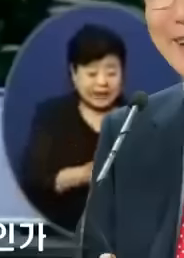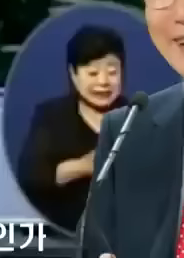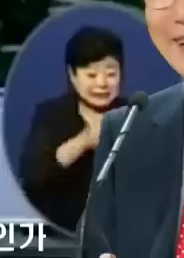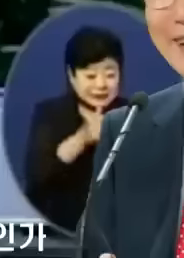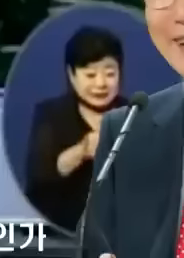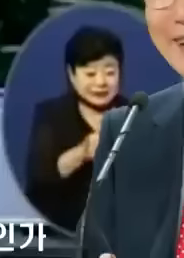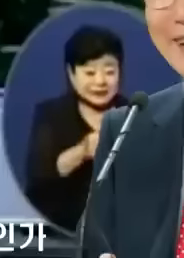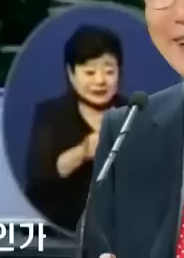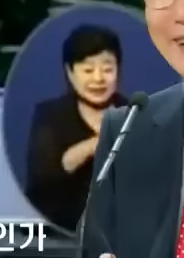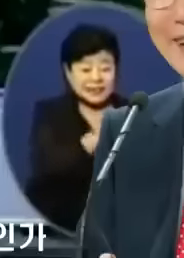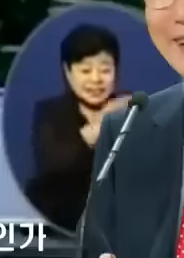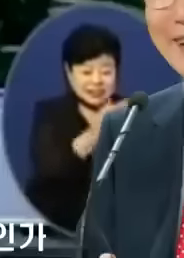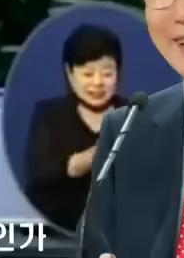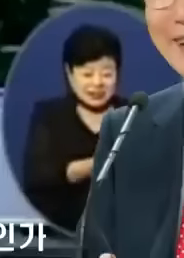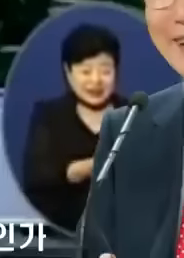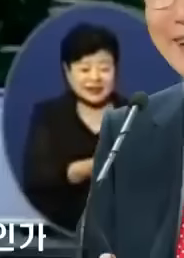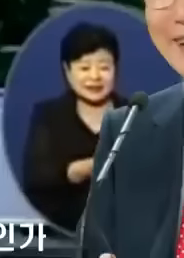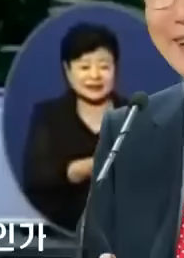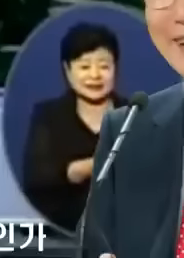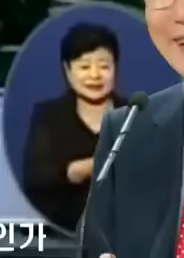하나님의 능력이